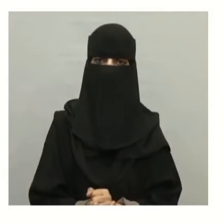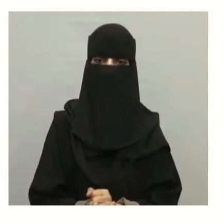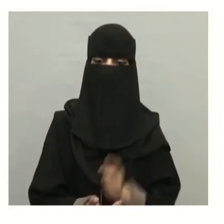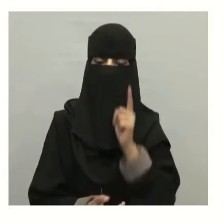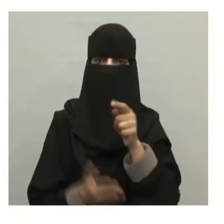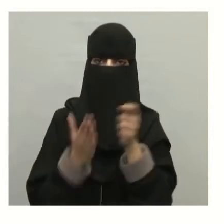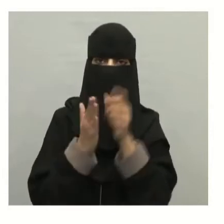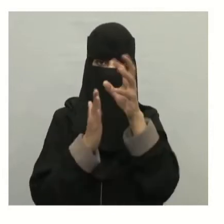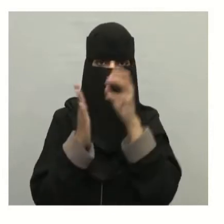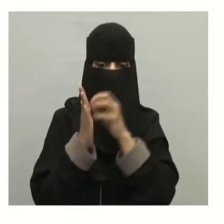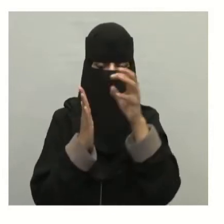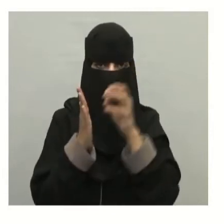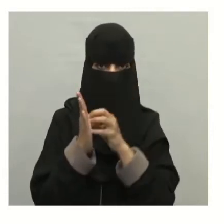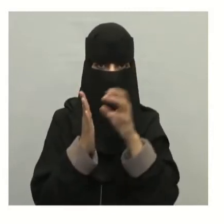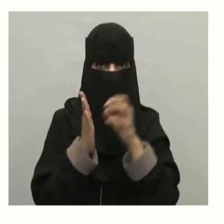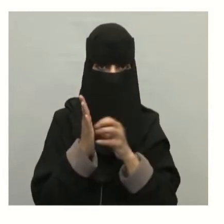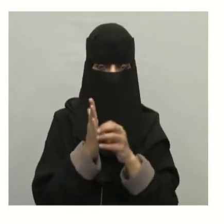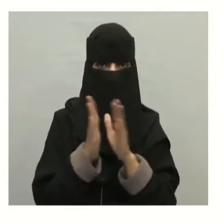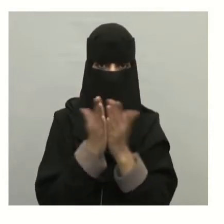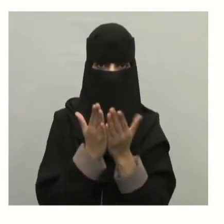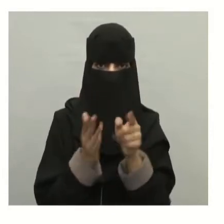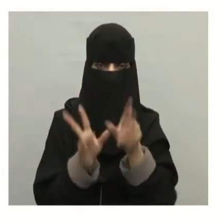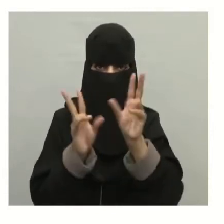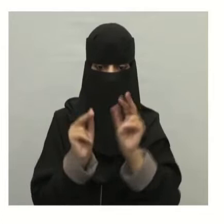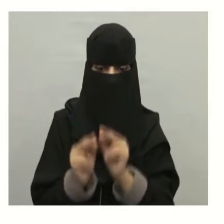إذن دون الإجابة بشكل صحيح في كتابك.